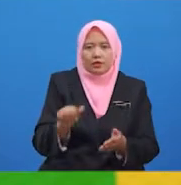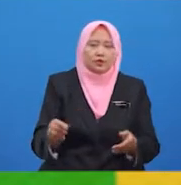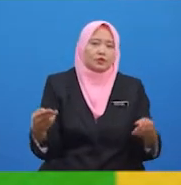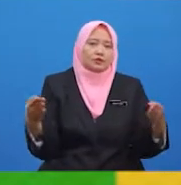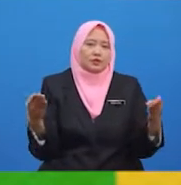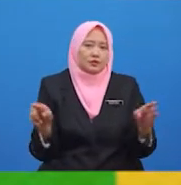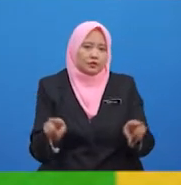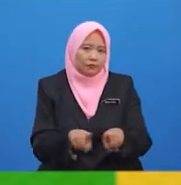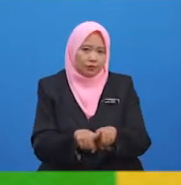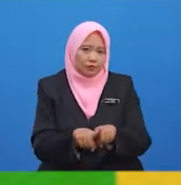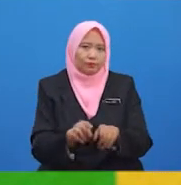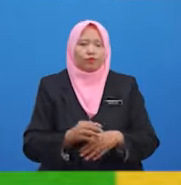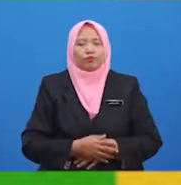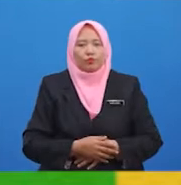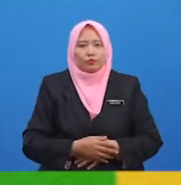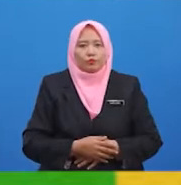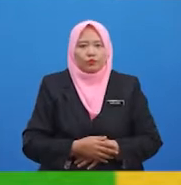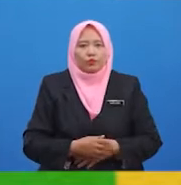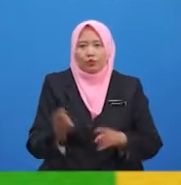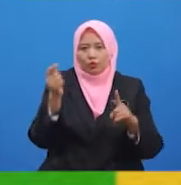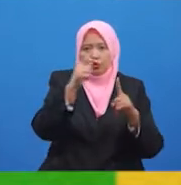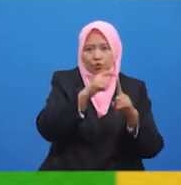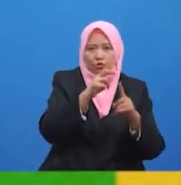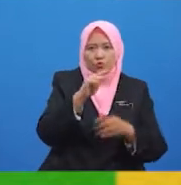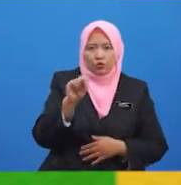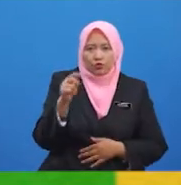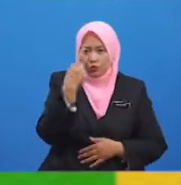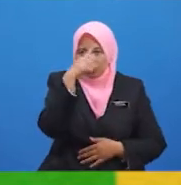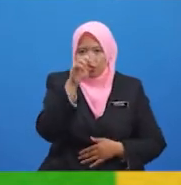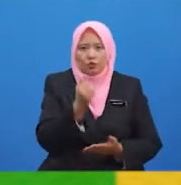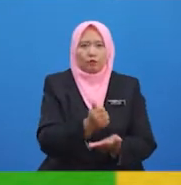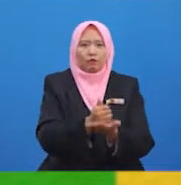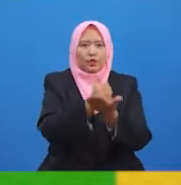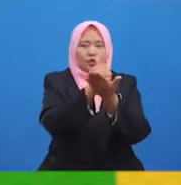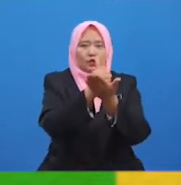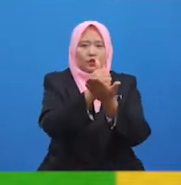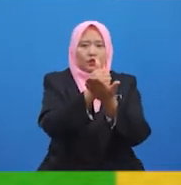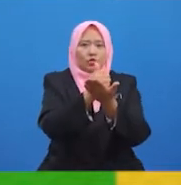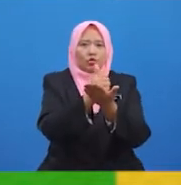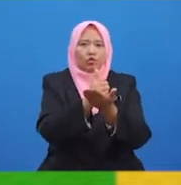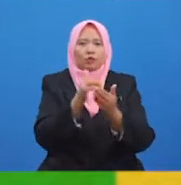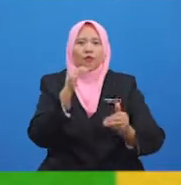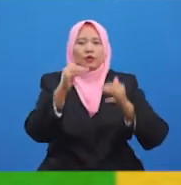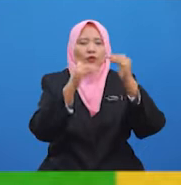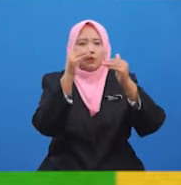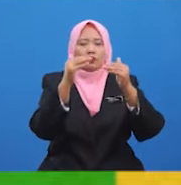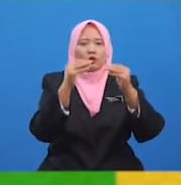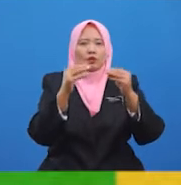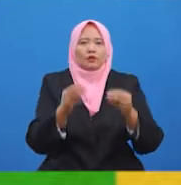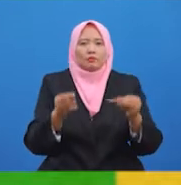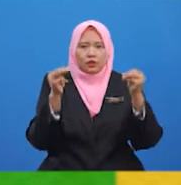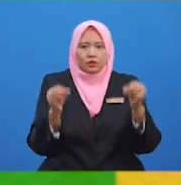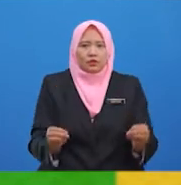qardu ini adalah untuk membantu membangunkan masyarakat Islam yang kurang